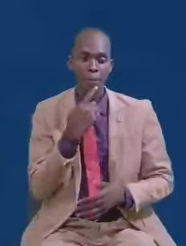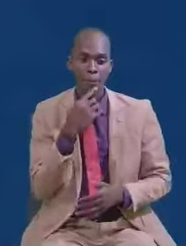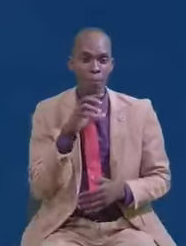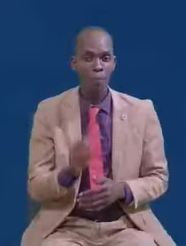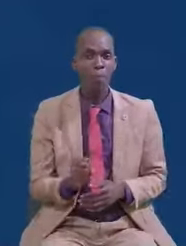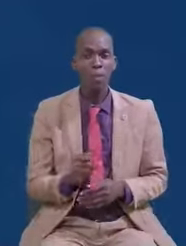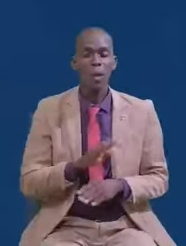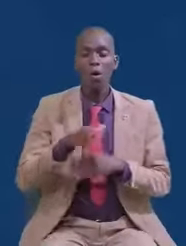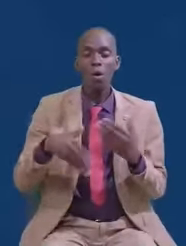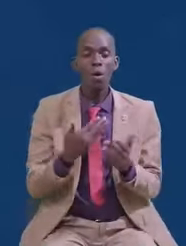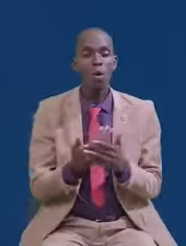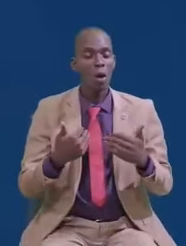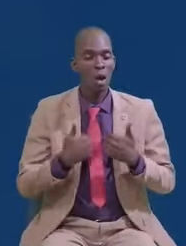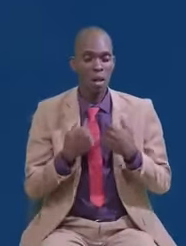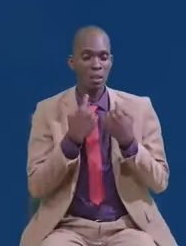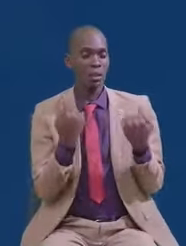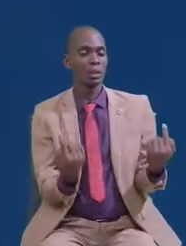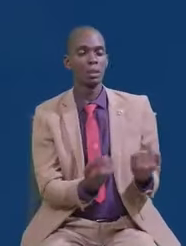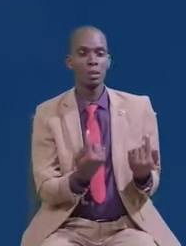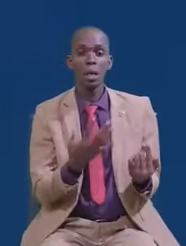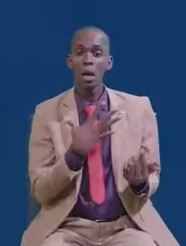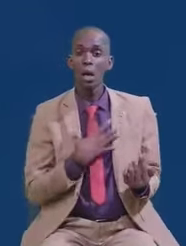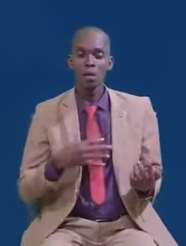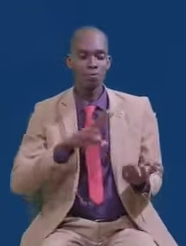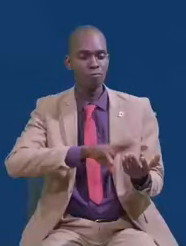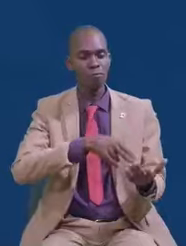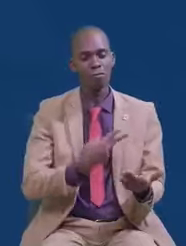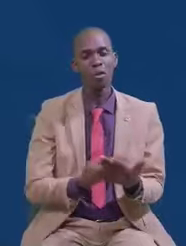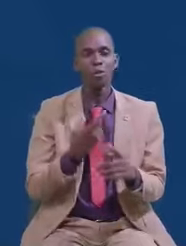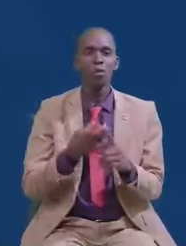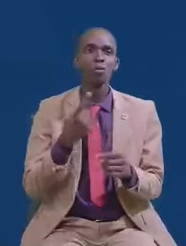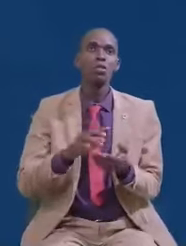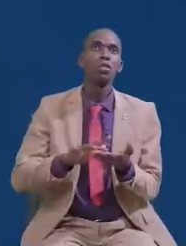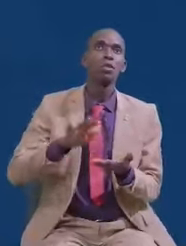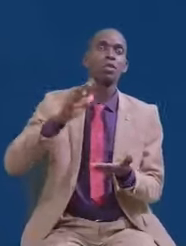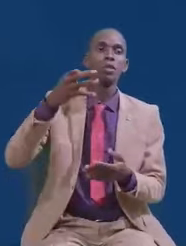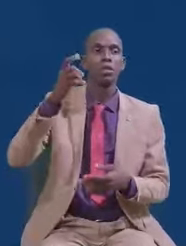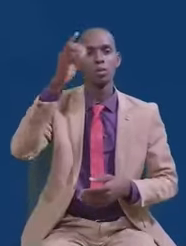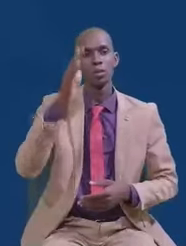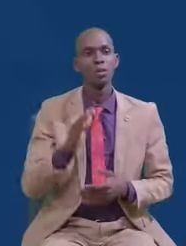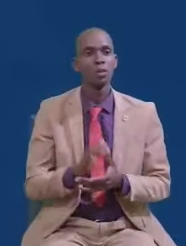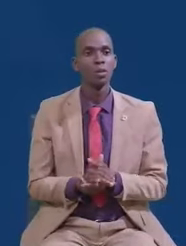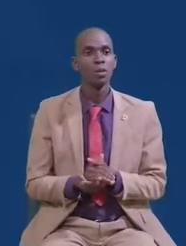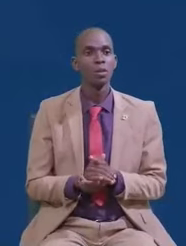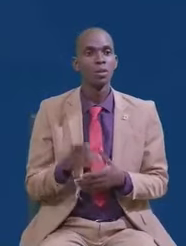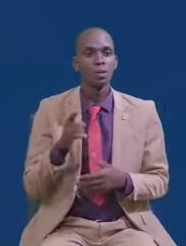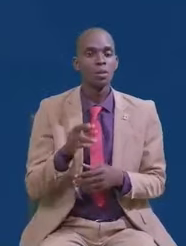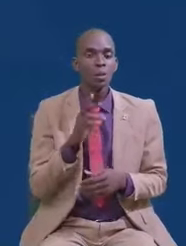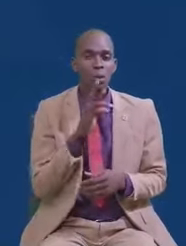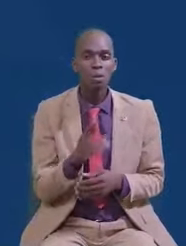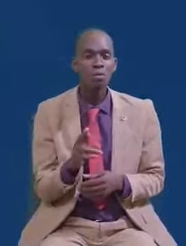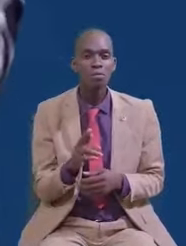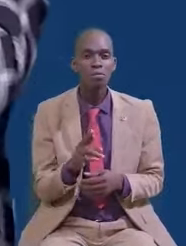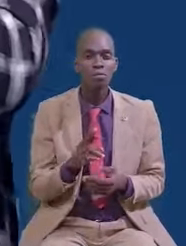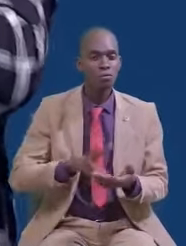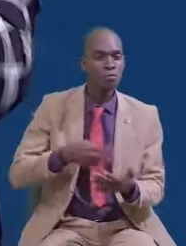que tous ont péché et sont privés de la gloire de Dieu. Nous sommes aveugles à la gloire de